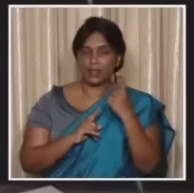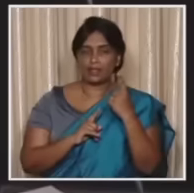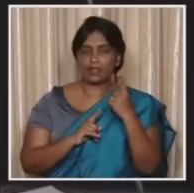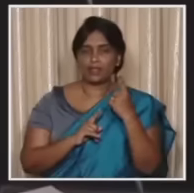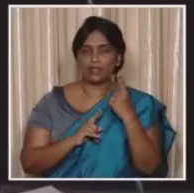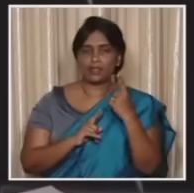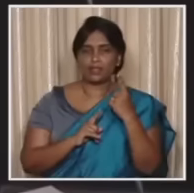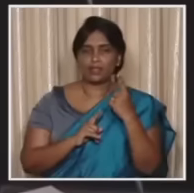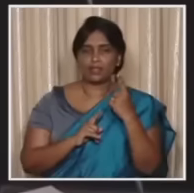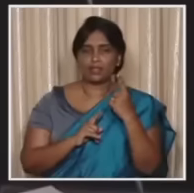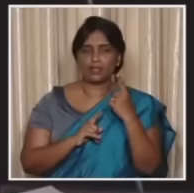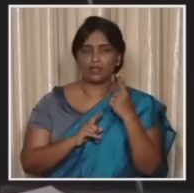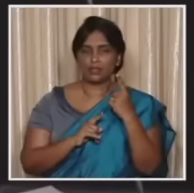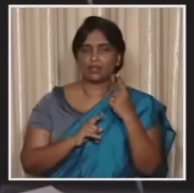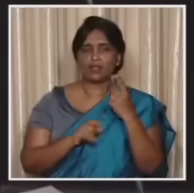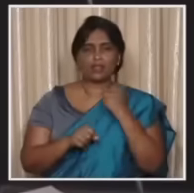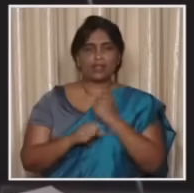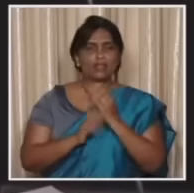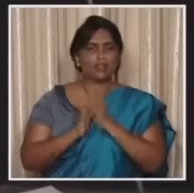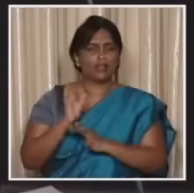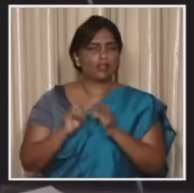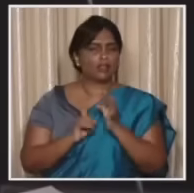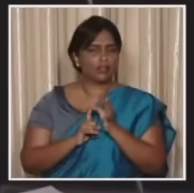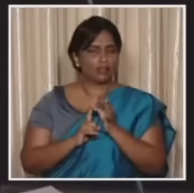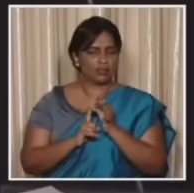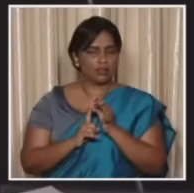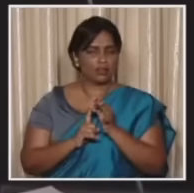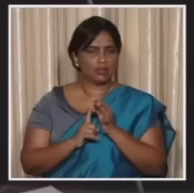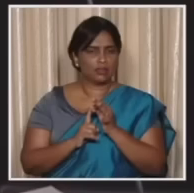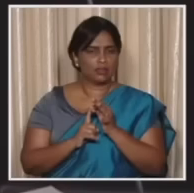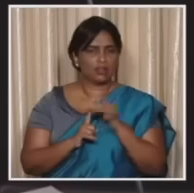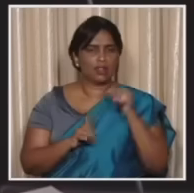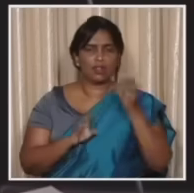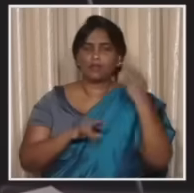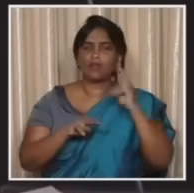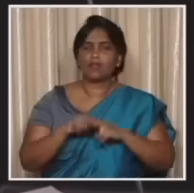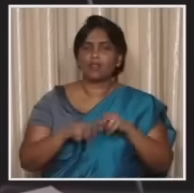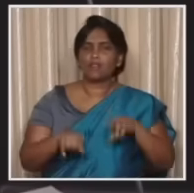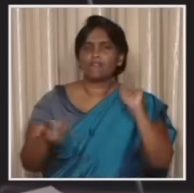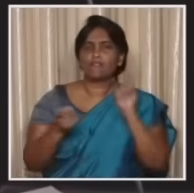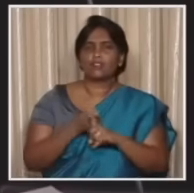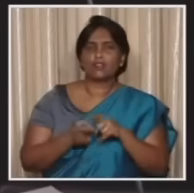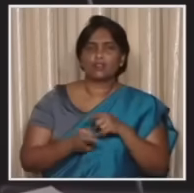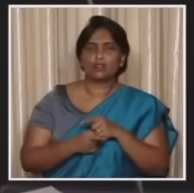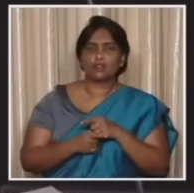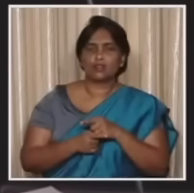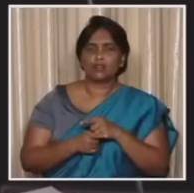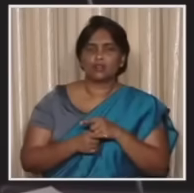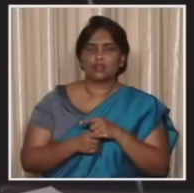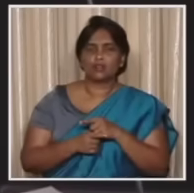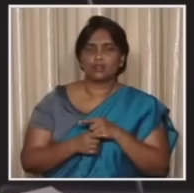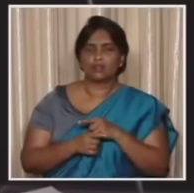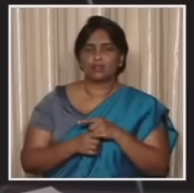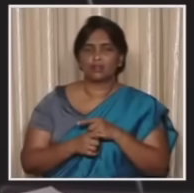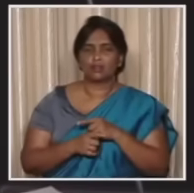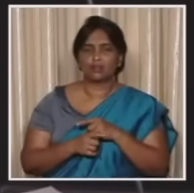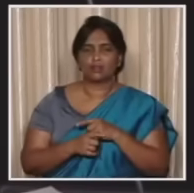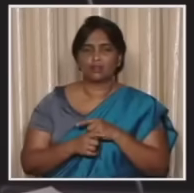අර එතකොට හිටියා රාජ්‍ය ඇමති කවුද මේ ඔබතුමාගේ දැන් ඉස්සර යාළුවා දැන් හතුරා කොහෙද